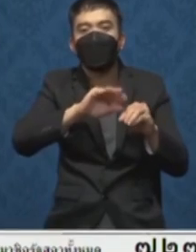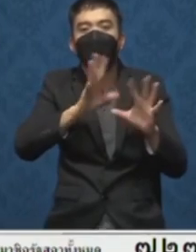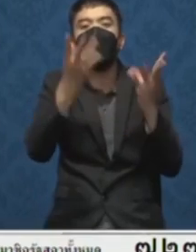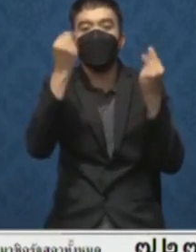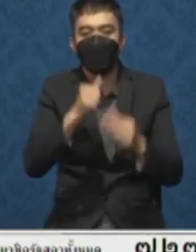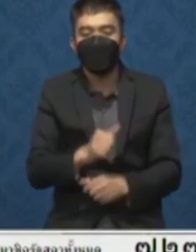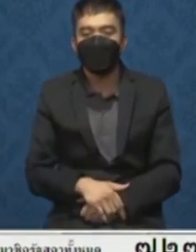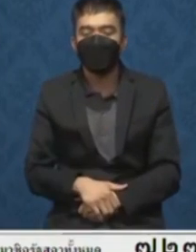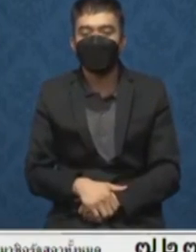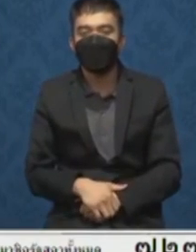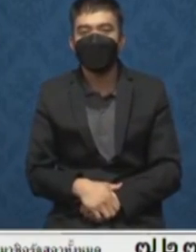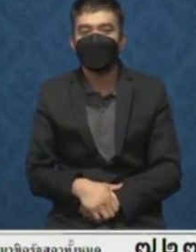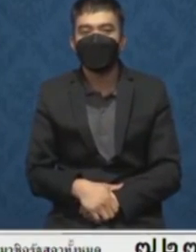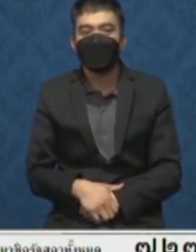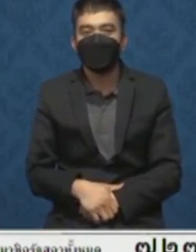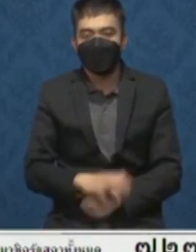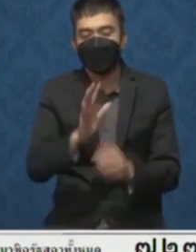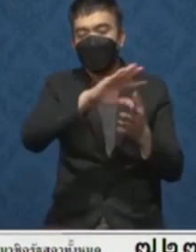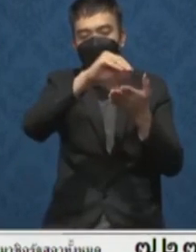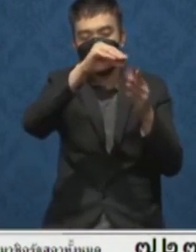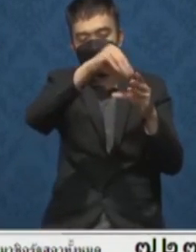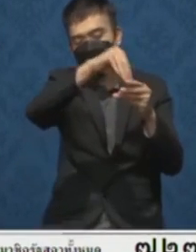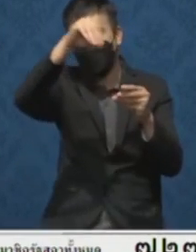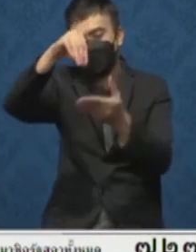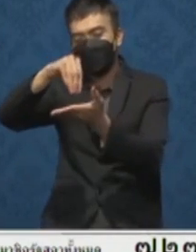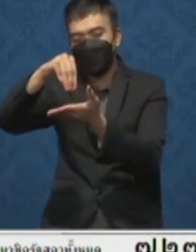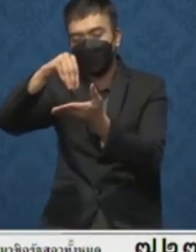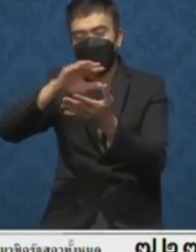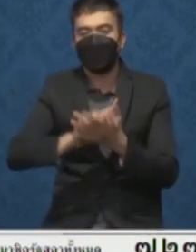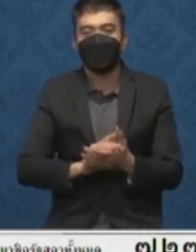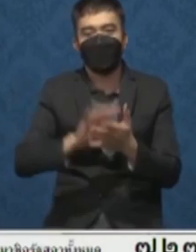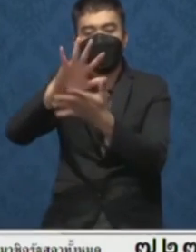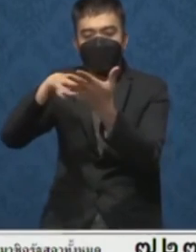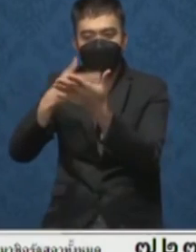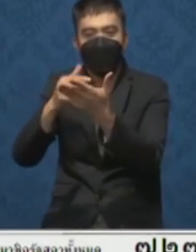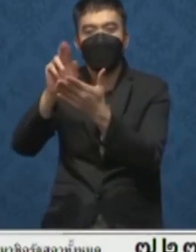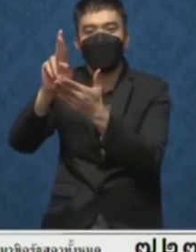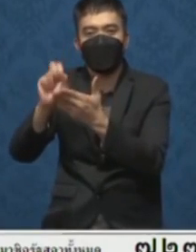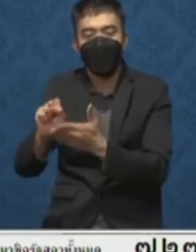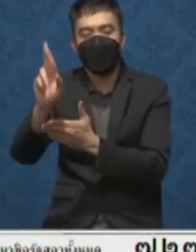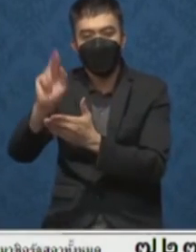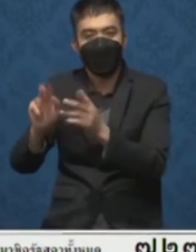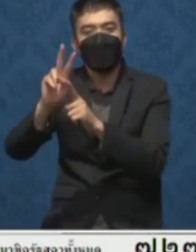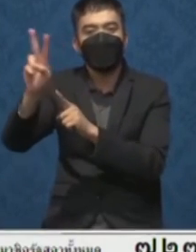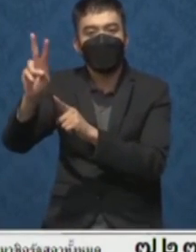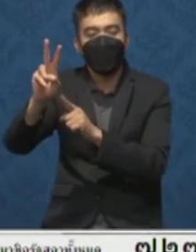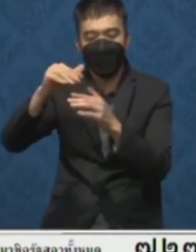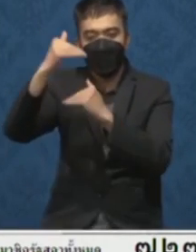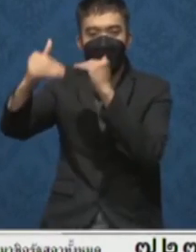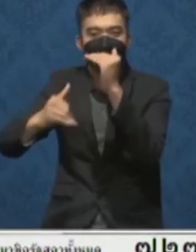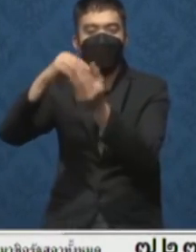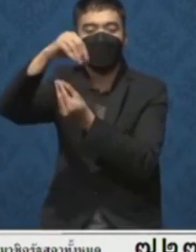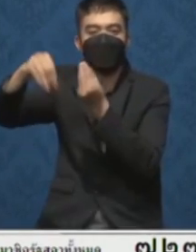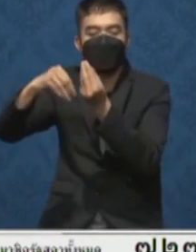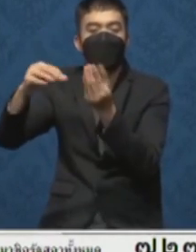เข้าไปอยู่ในแผนลดับซองที่ยังคงอยู่ก็คือแผนพัฒนาเศษฐกิจ